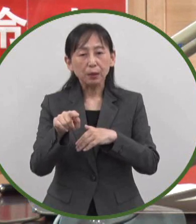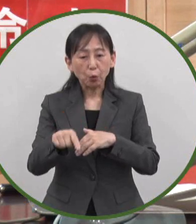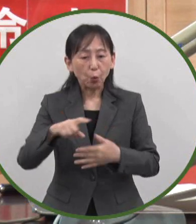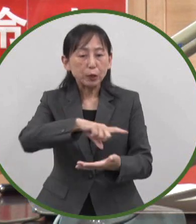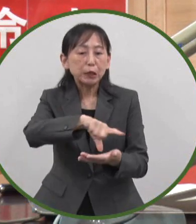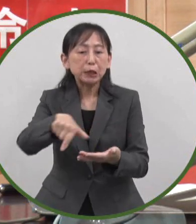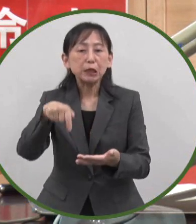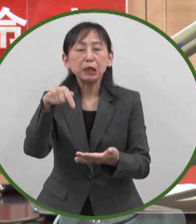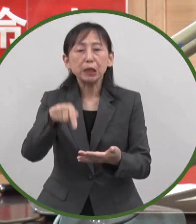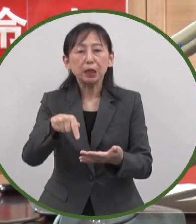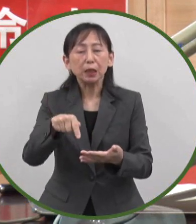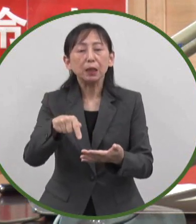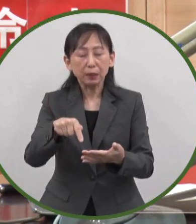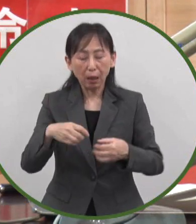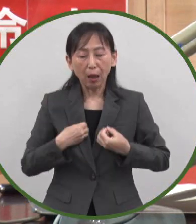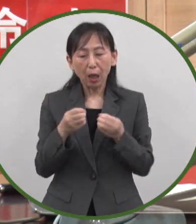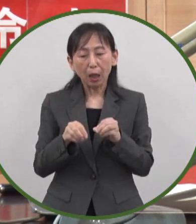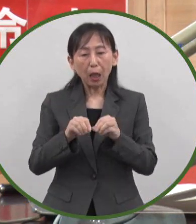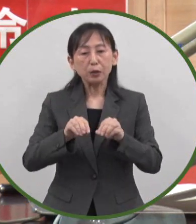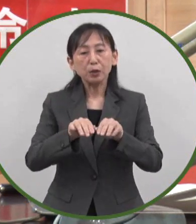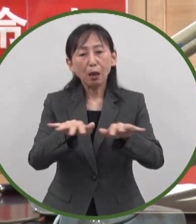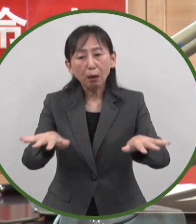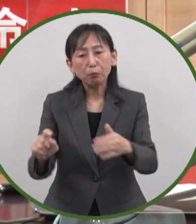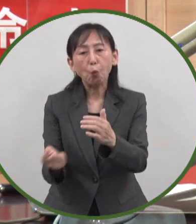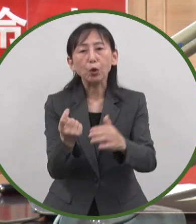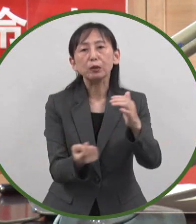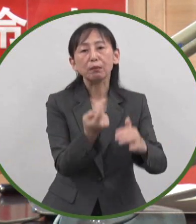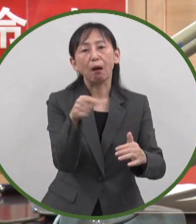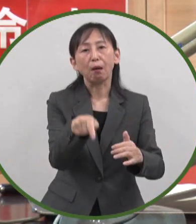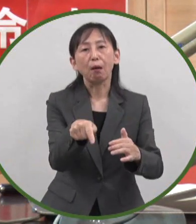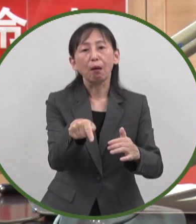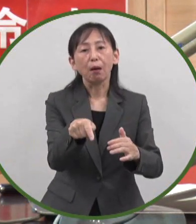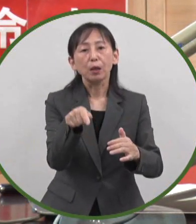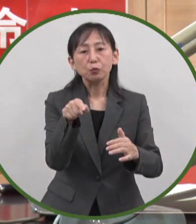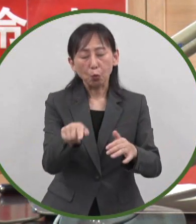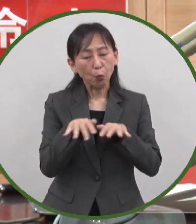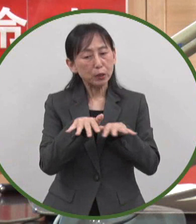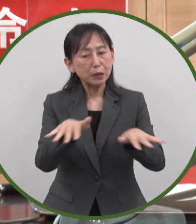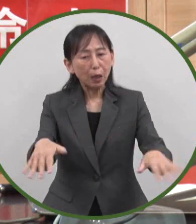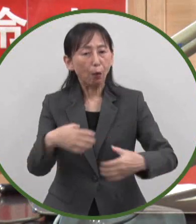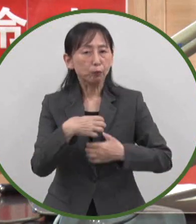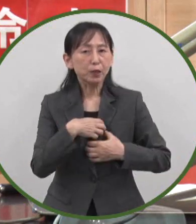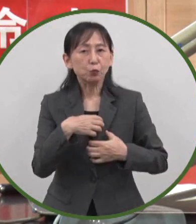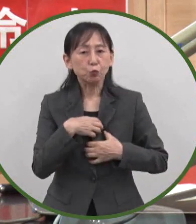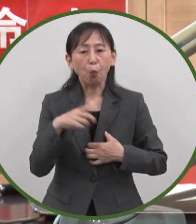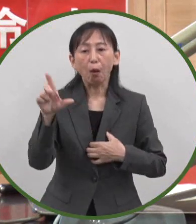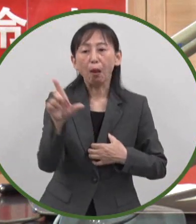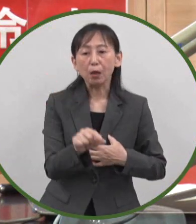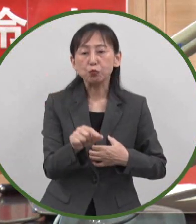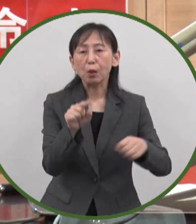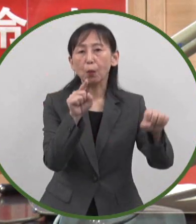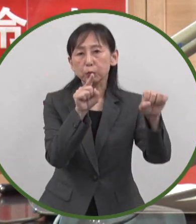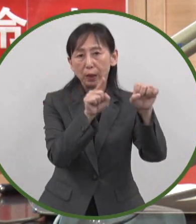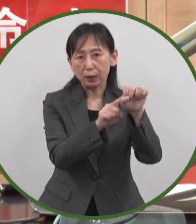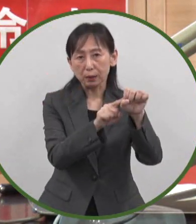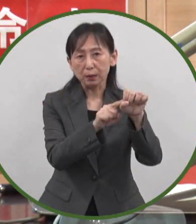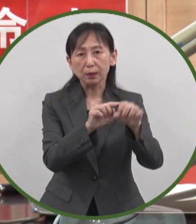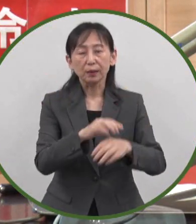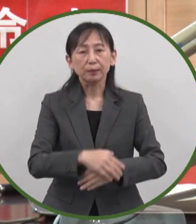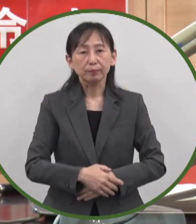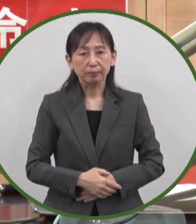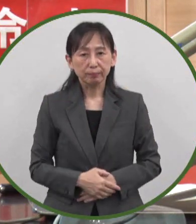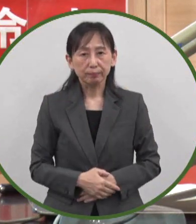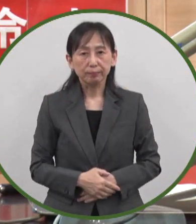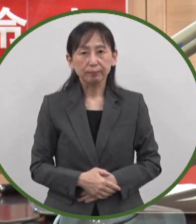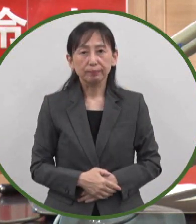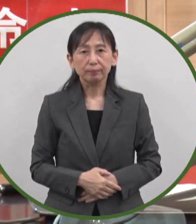で感染が発生しているという状況がありまして、感染拡大リスクの軽減というのが目的でありました。ま